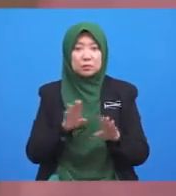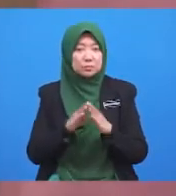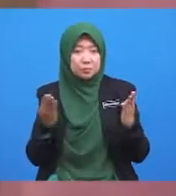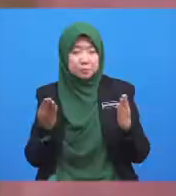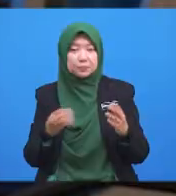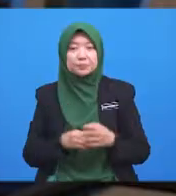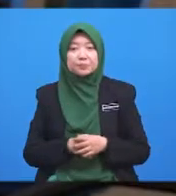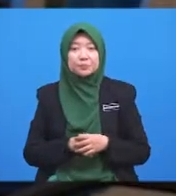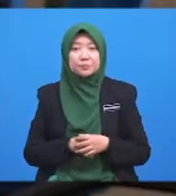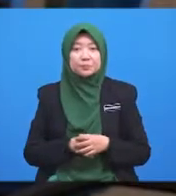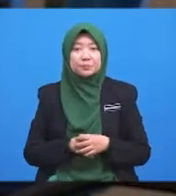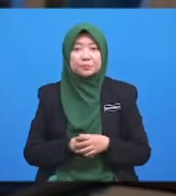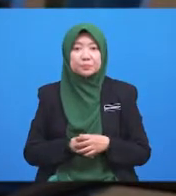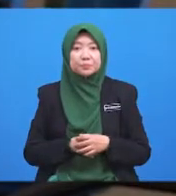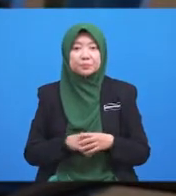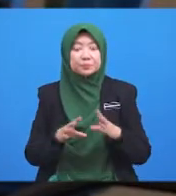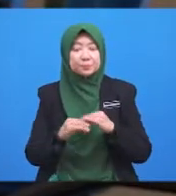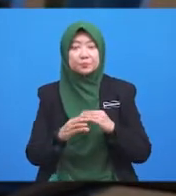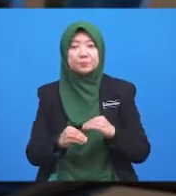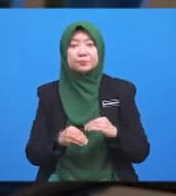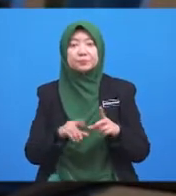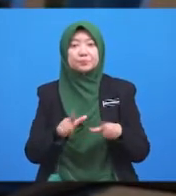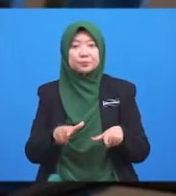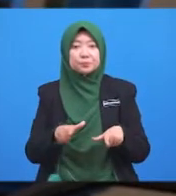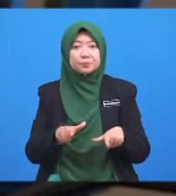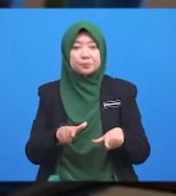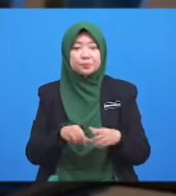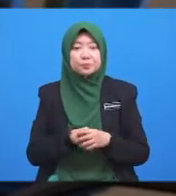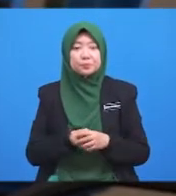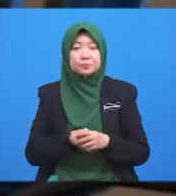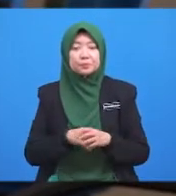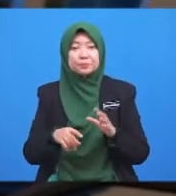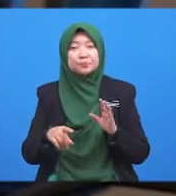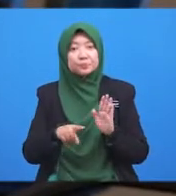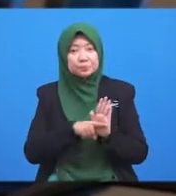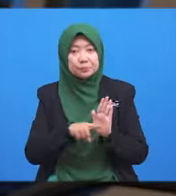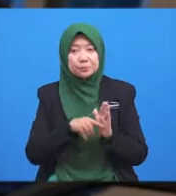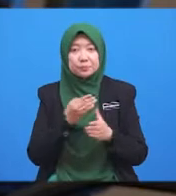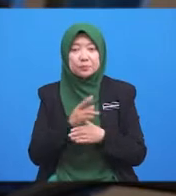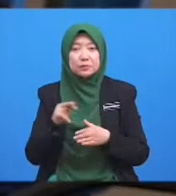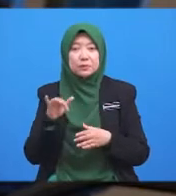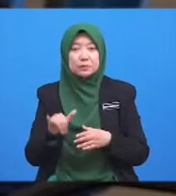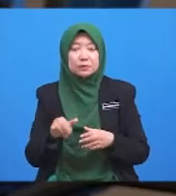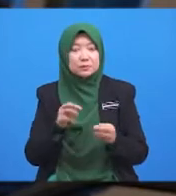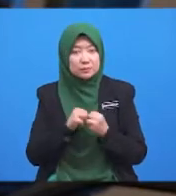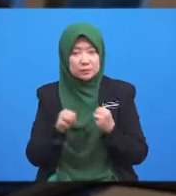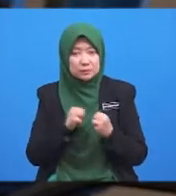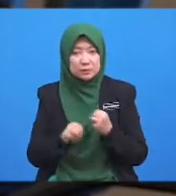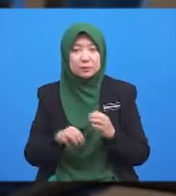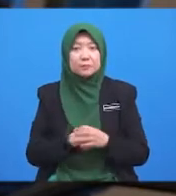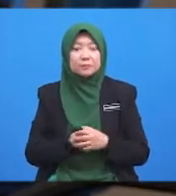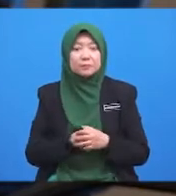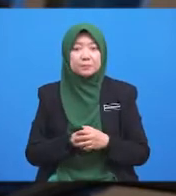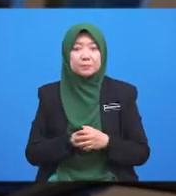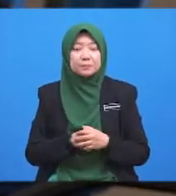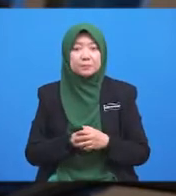tertanggal. Pad Faraday diletakkan pada pola negatif bahagian yang bermasalah dan satu lagi